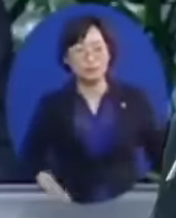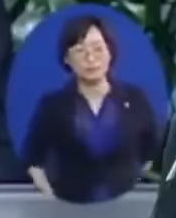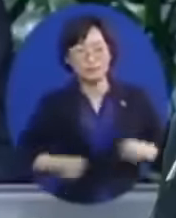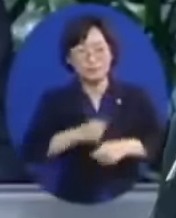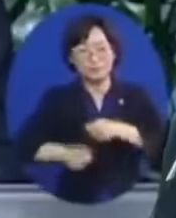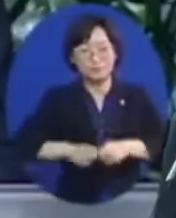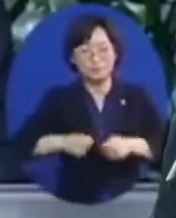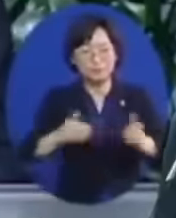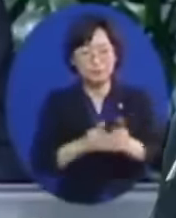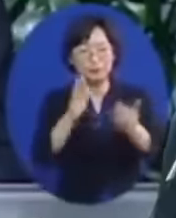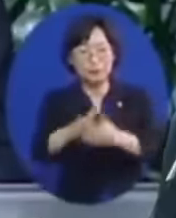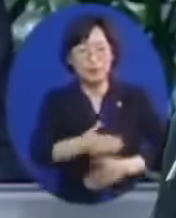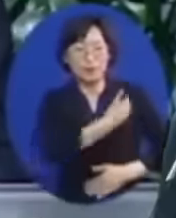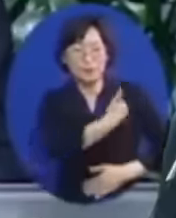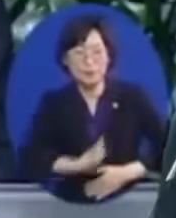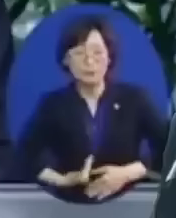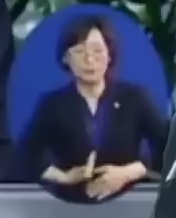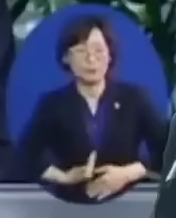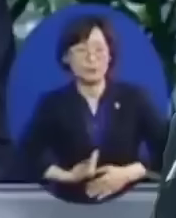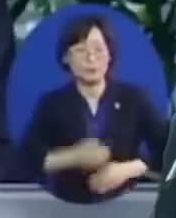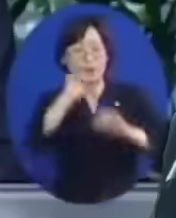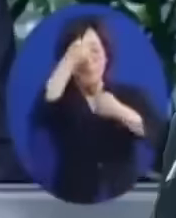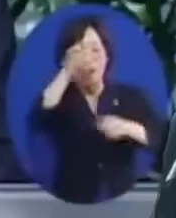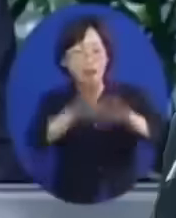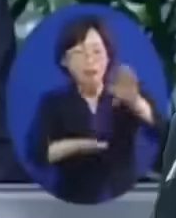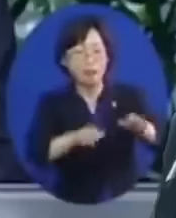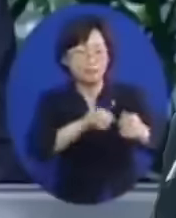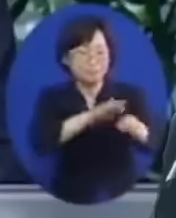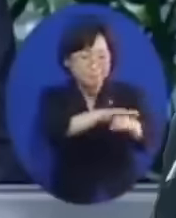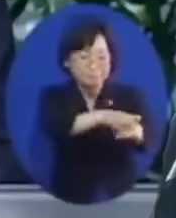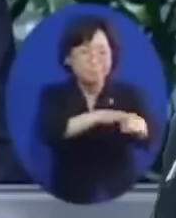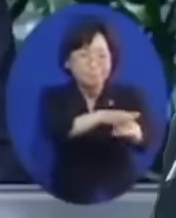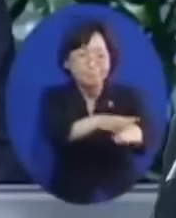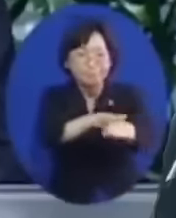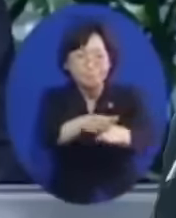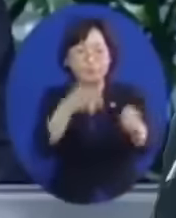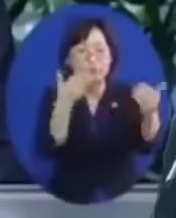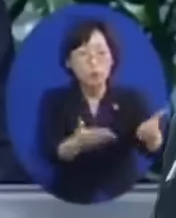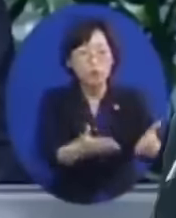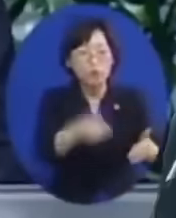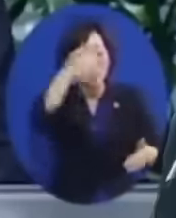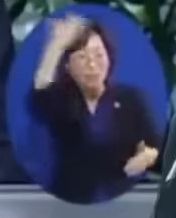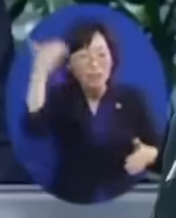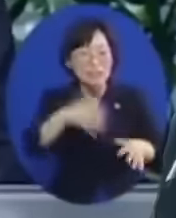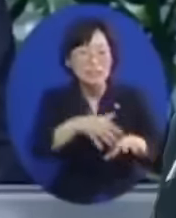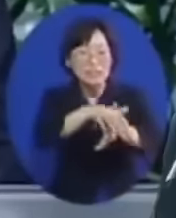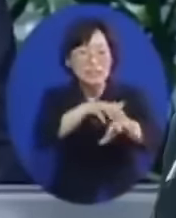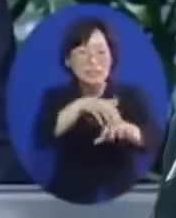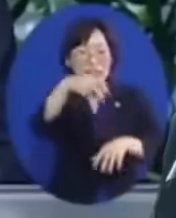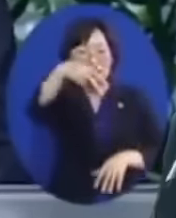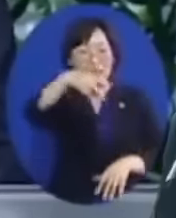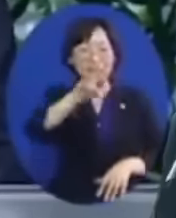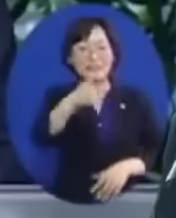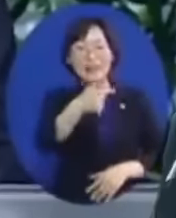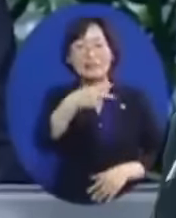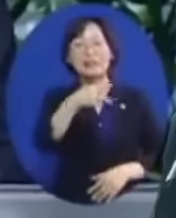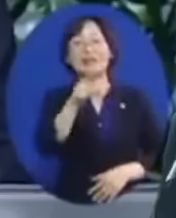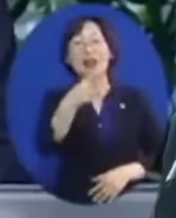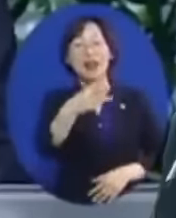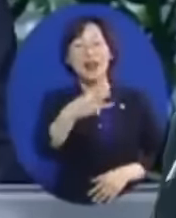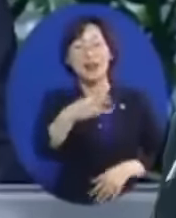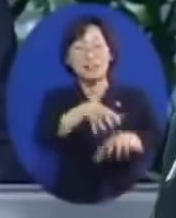앉히고 제자들이 발을 씻었습니다. 그 당시에는 샌달을 신고 다니기 때문에 발이